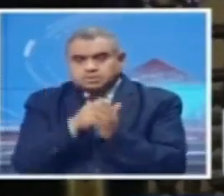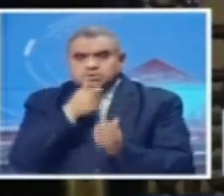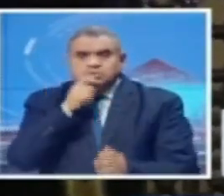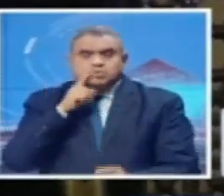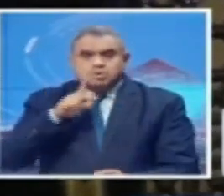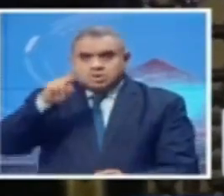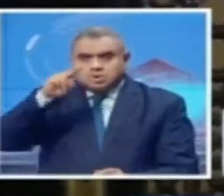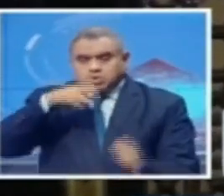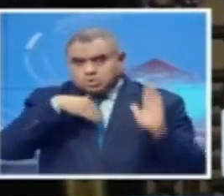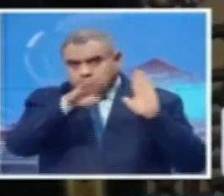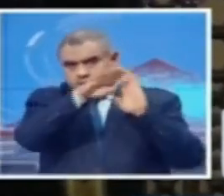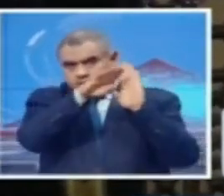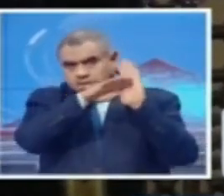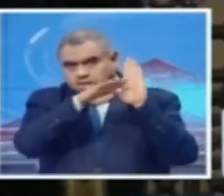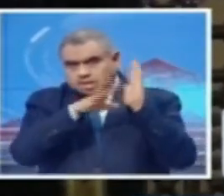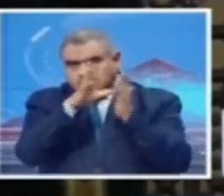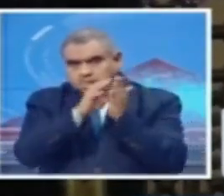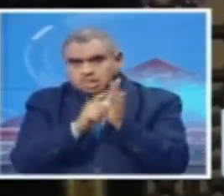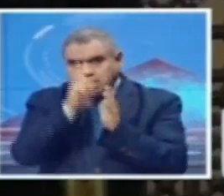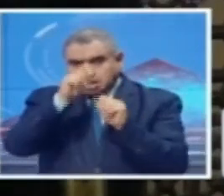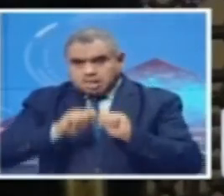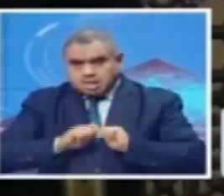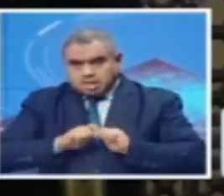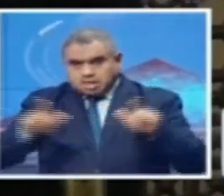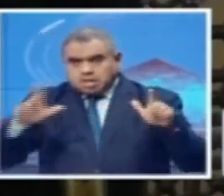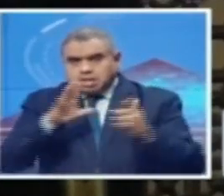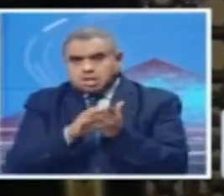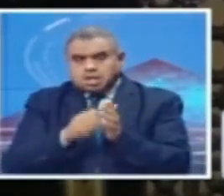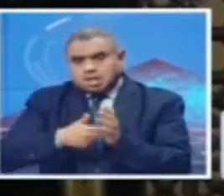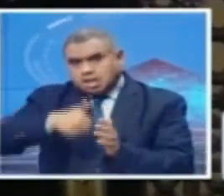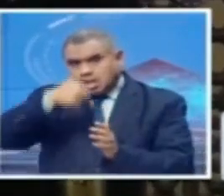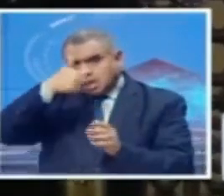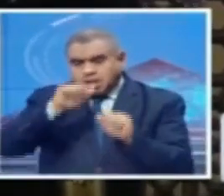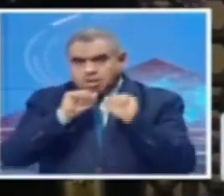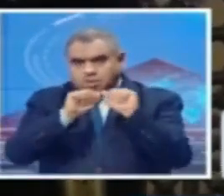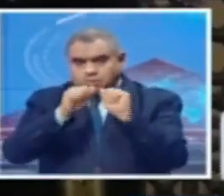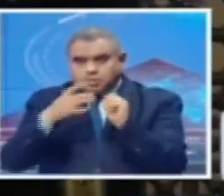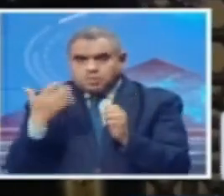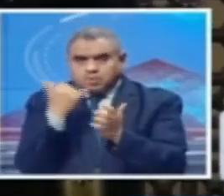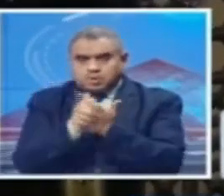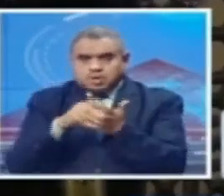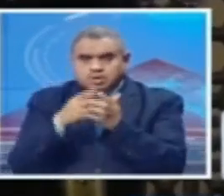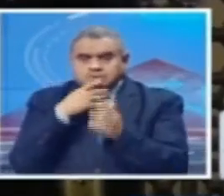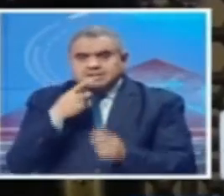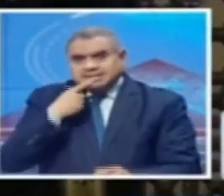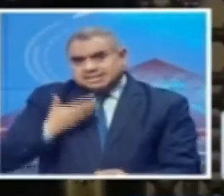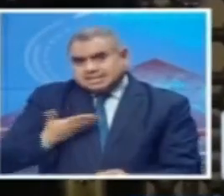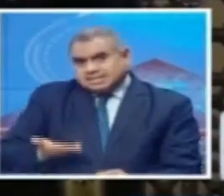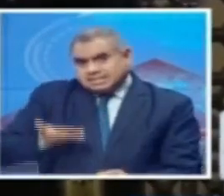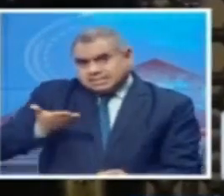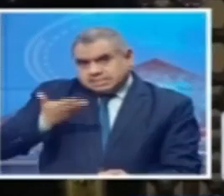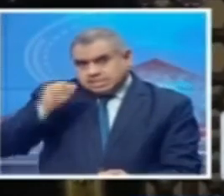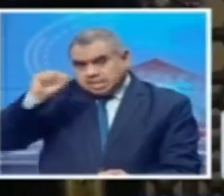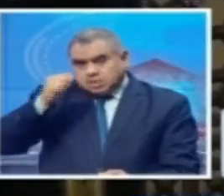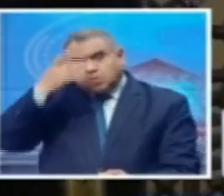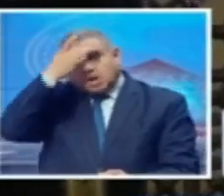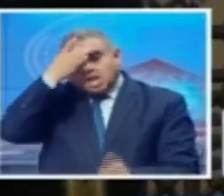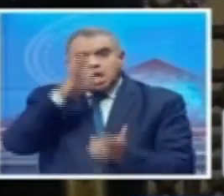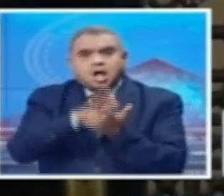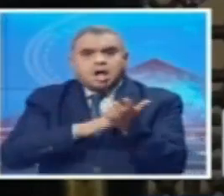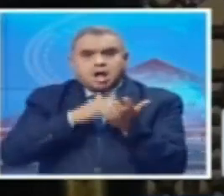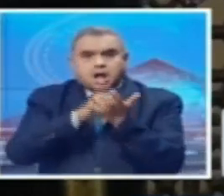نظام تسجيل بيعمل ترتيب أولويات حسب العمر وحسب عدد الأمراض